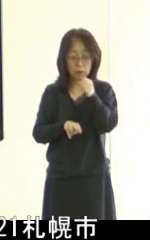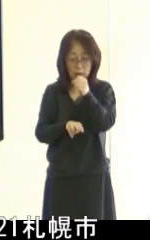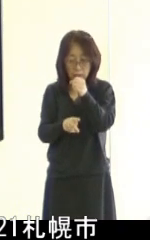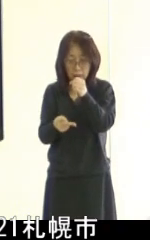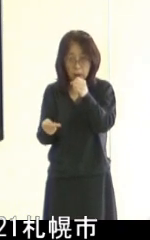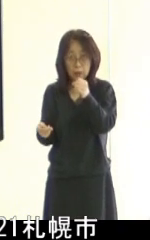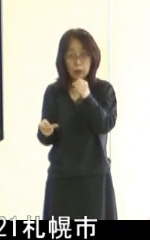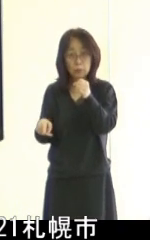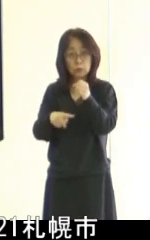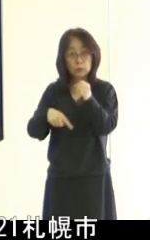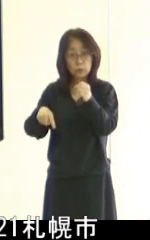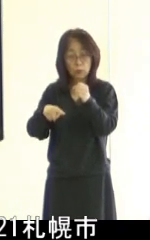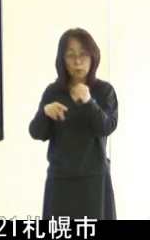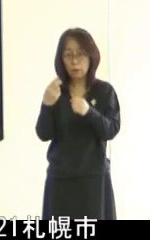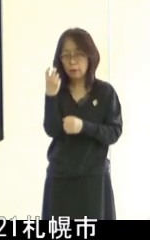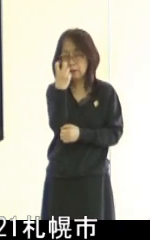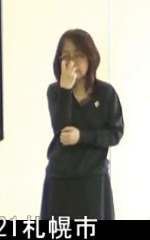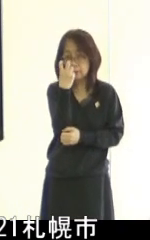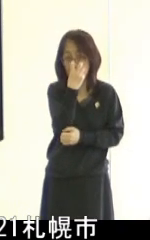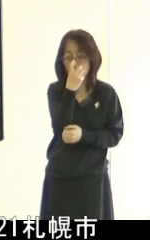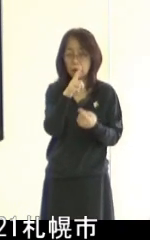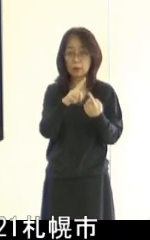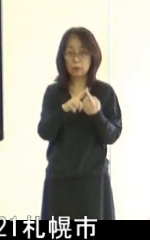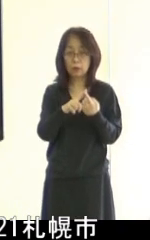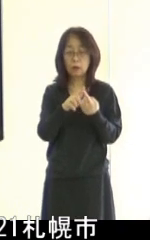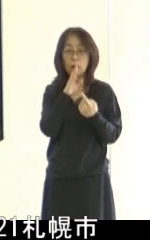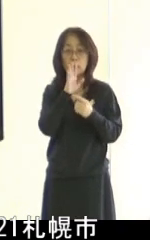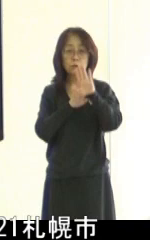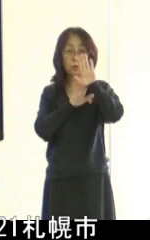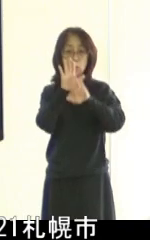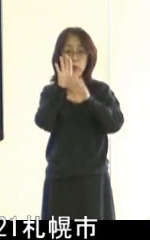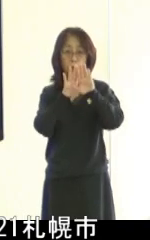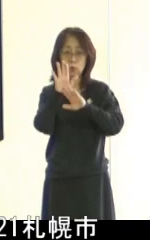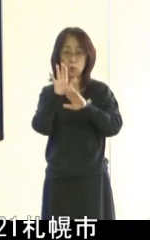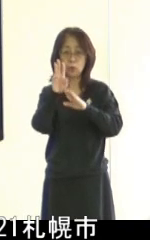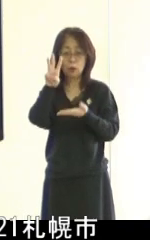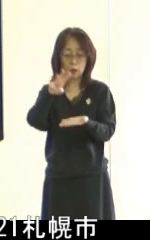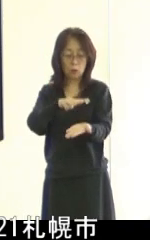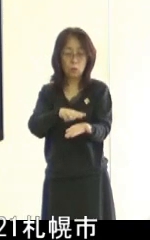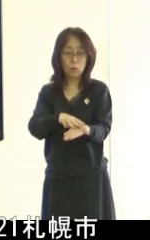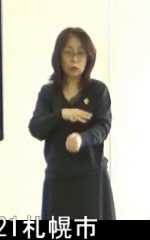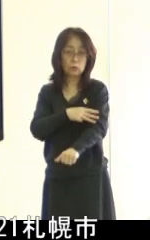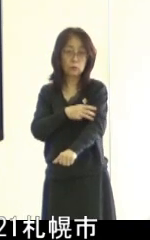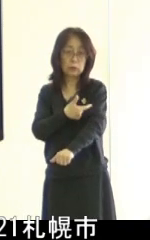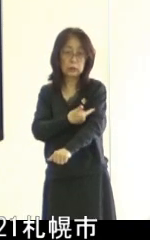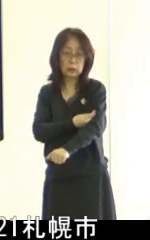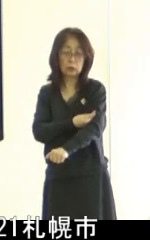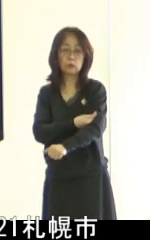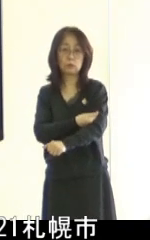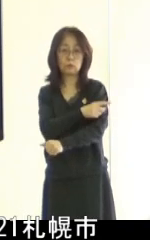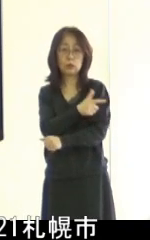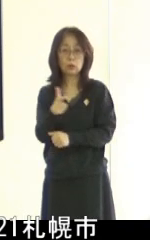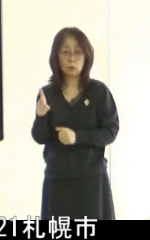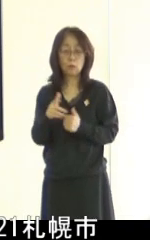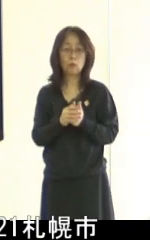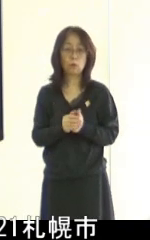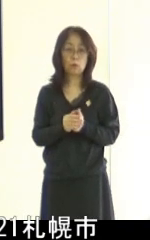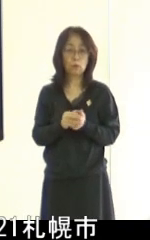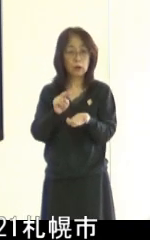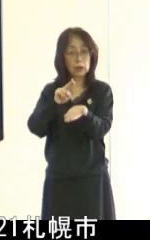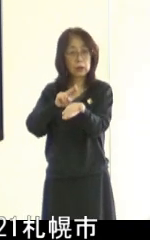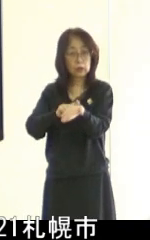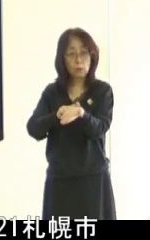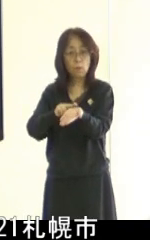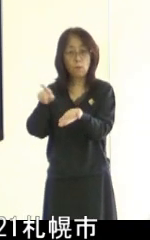検査の状況でありますとか今後の楽進接種などについてそれぞれの医療